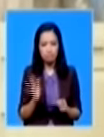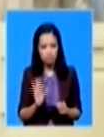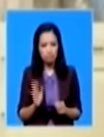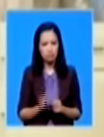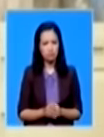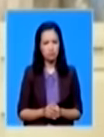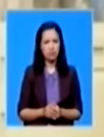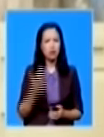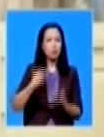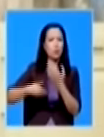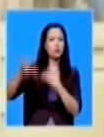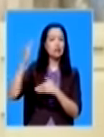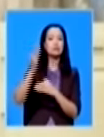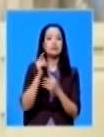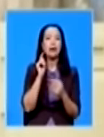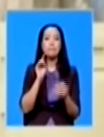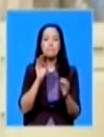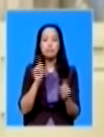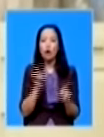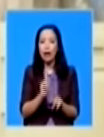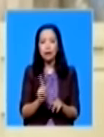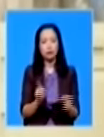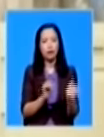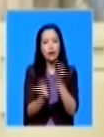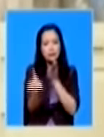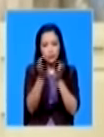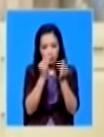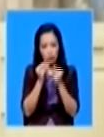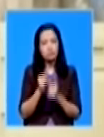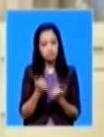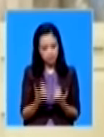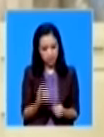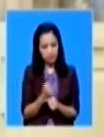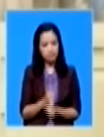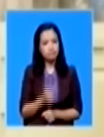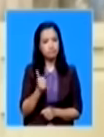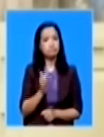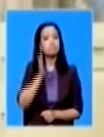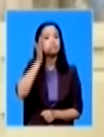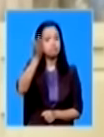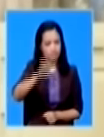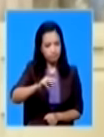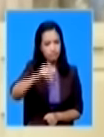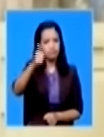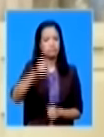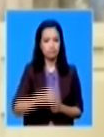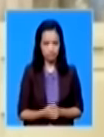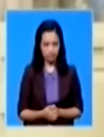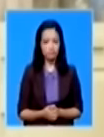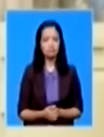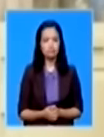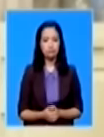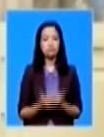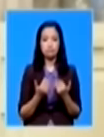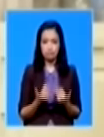ดใหม่ไม่ได้ประวัติศาสตร์เขาไม่เรียนรู้ความภูมิใจแล้วทำวันนี้ให้ดีเพื่อจะเป็นอนาคตวันหน้าเนี่ย3เรื่องต้องทำ